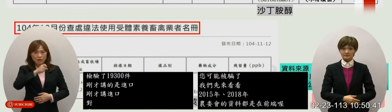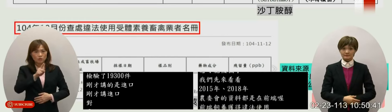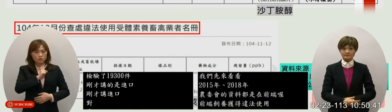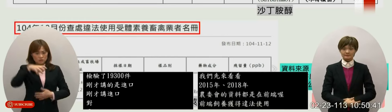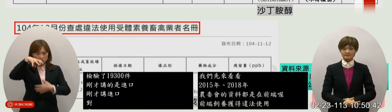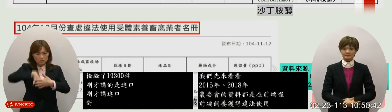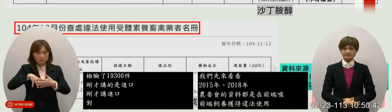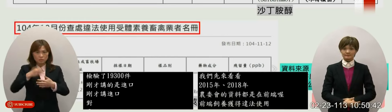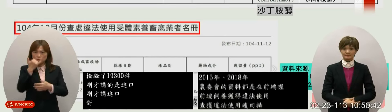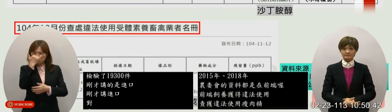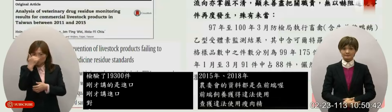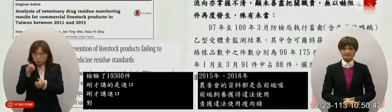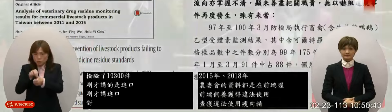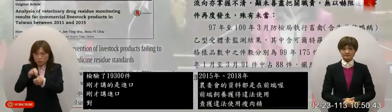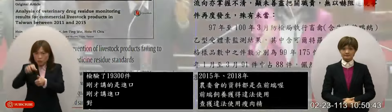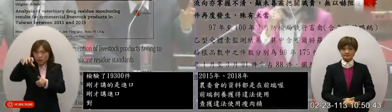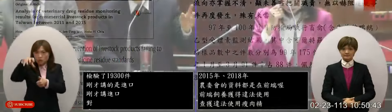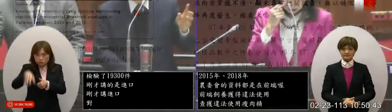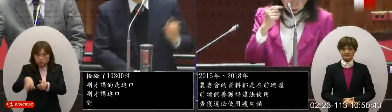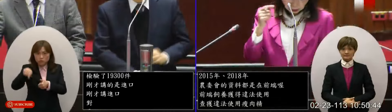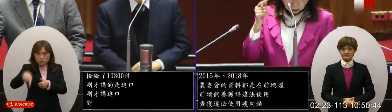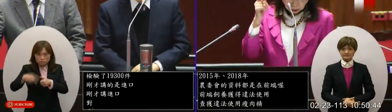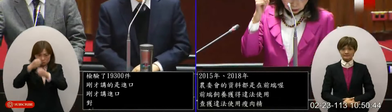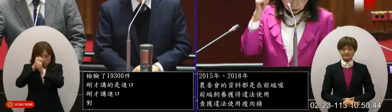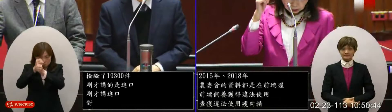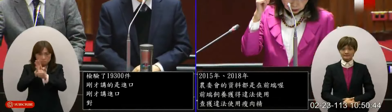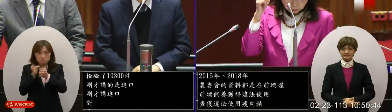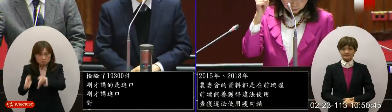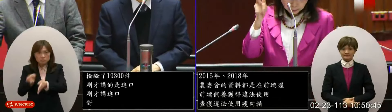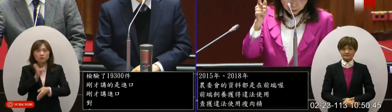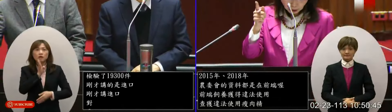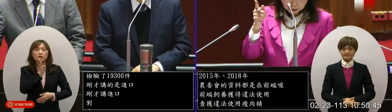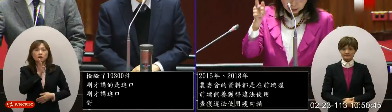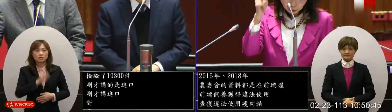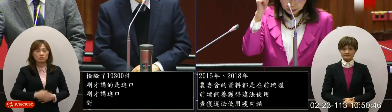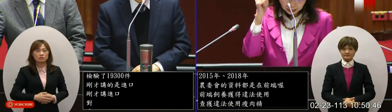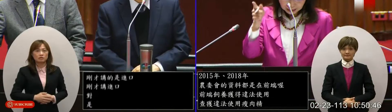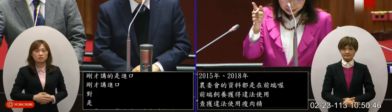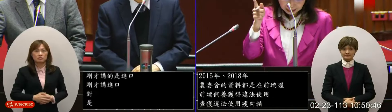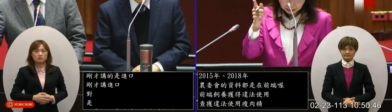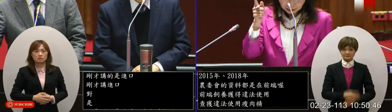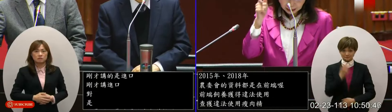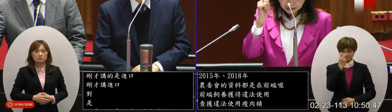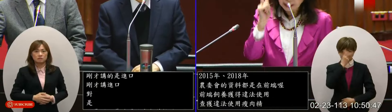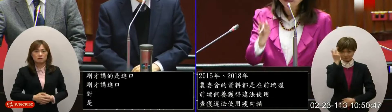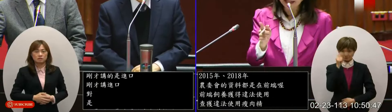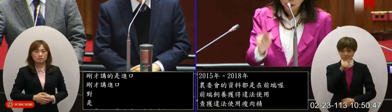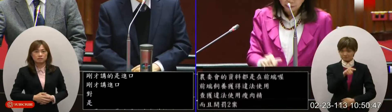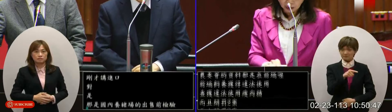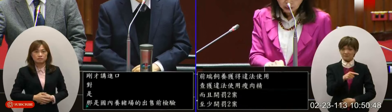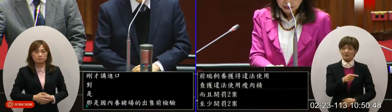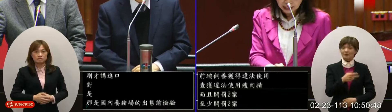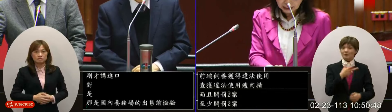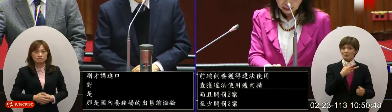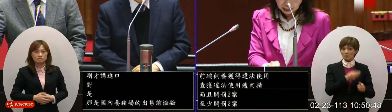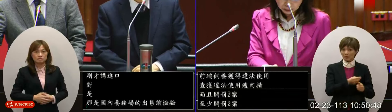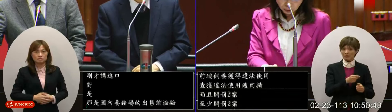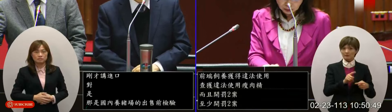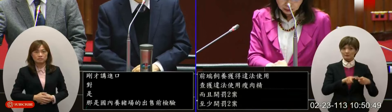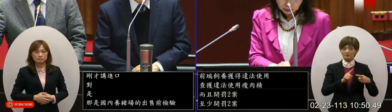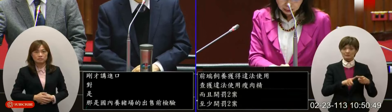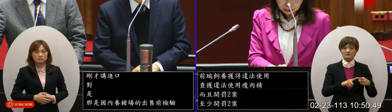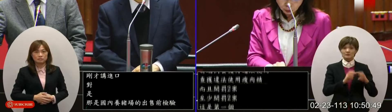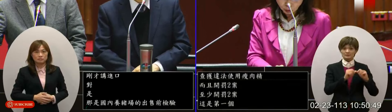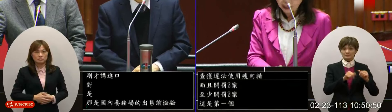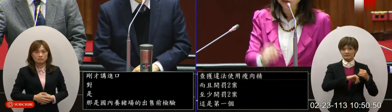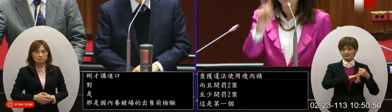的出售前的检验， 分别有查出它的量、它的内容，包括沙丁胺